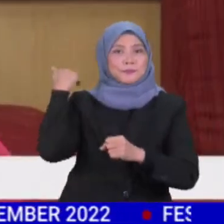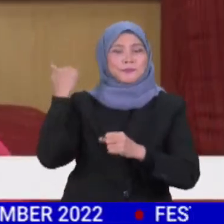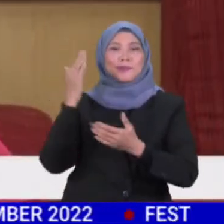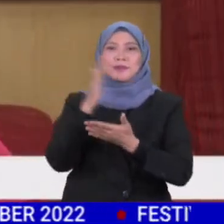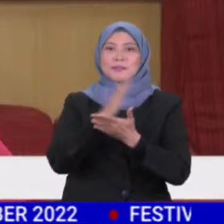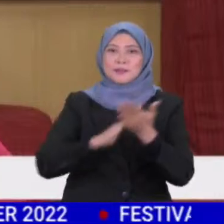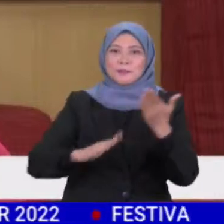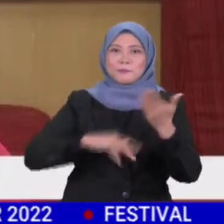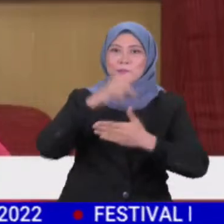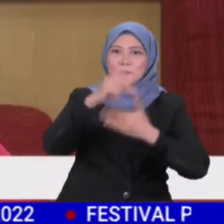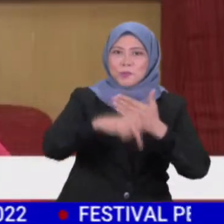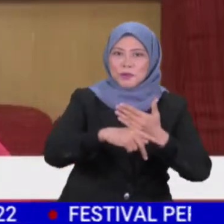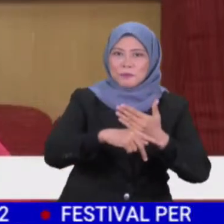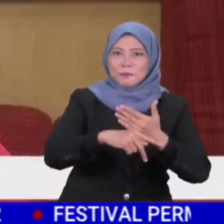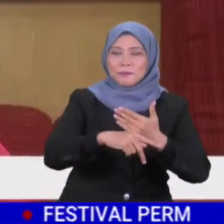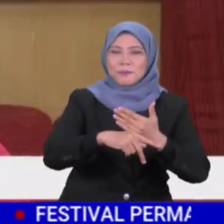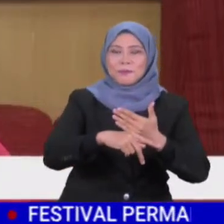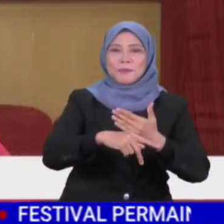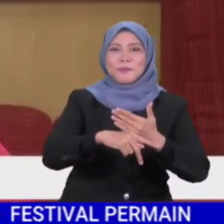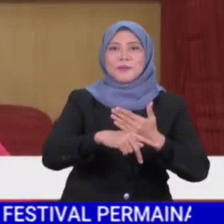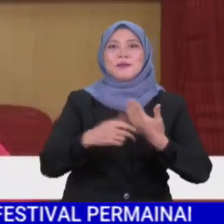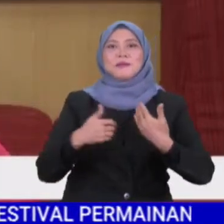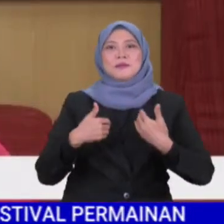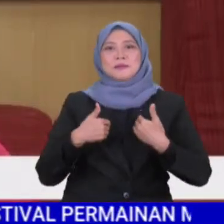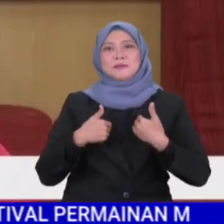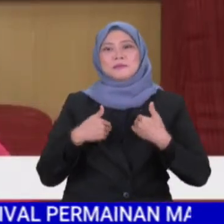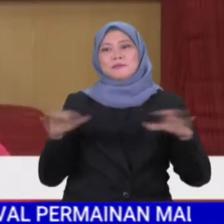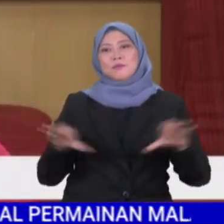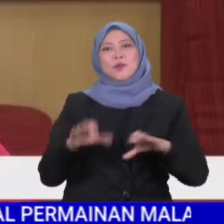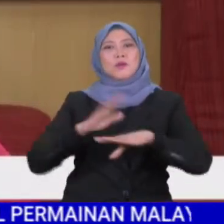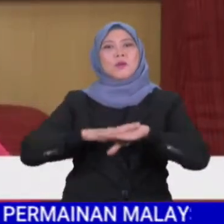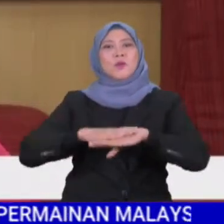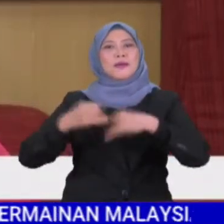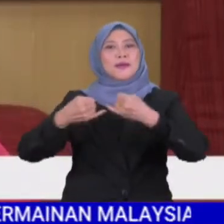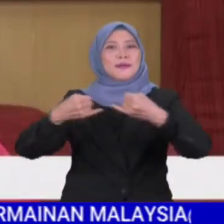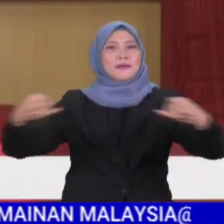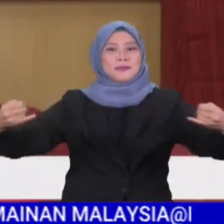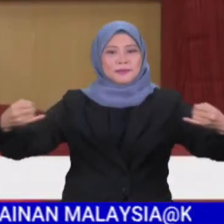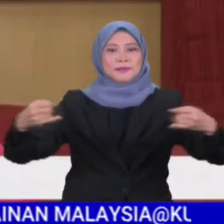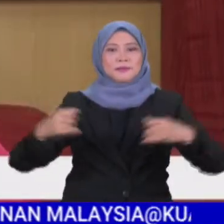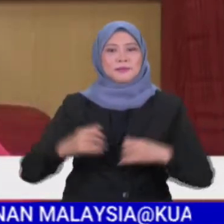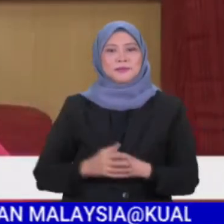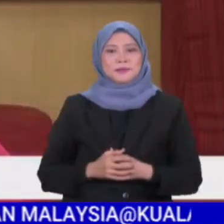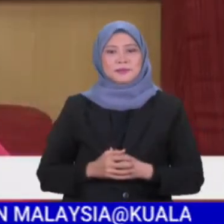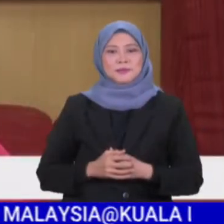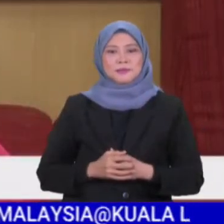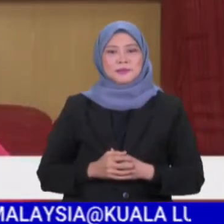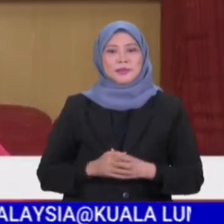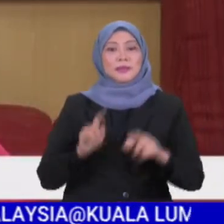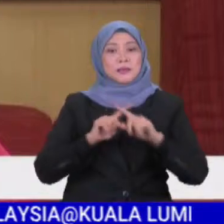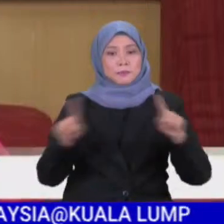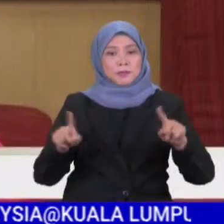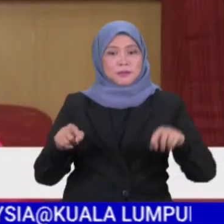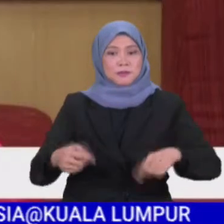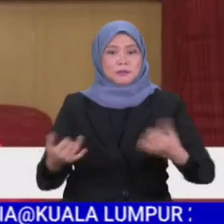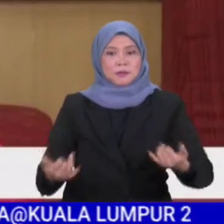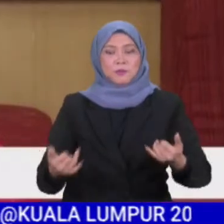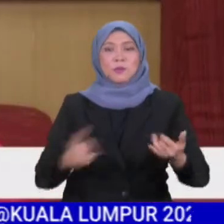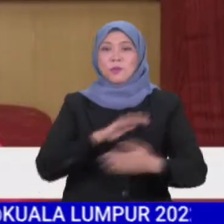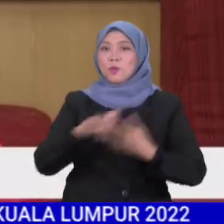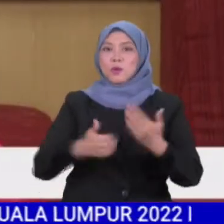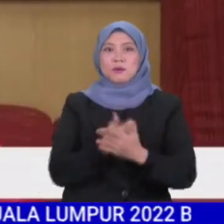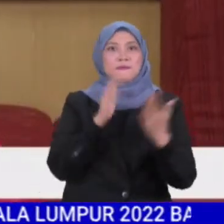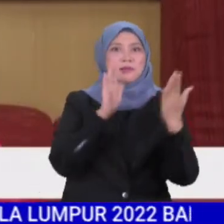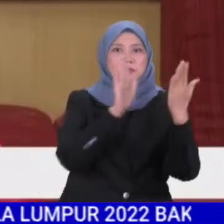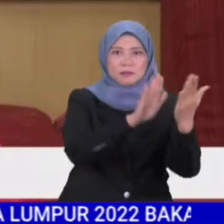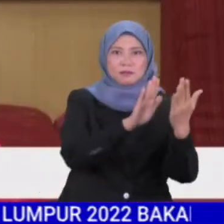daripada program kita itu kita adakan secara maya. Tapi kali ini semua adalah fizikal. Artinya Tuan